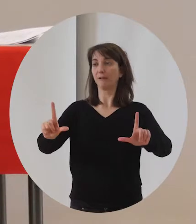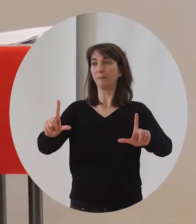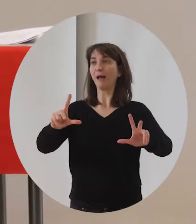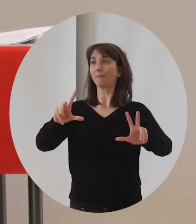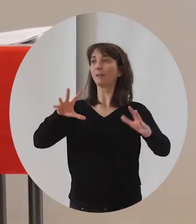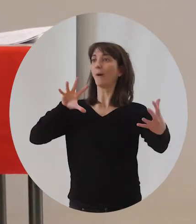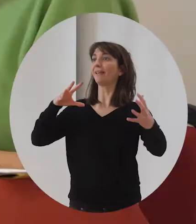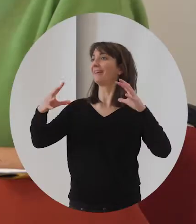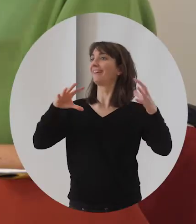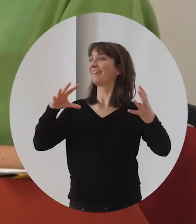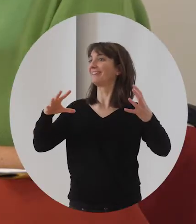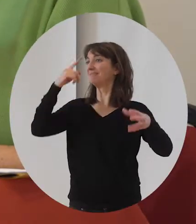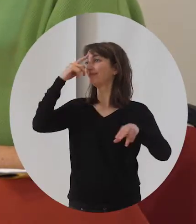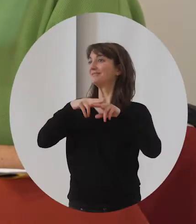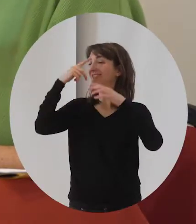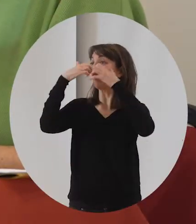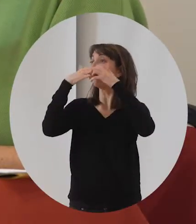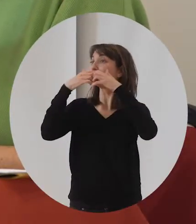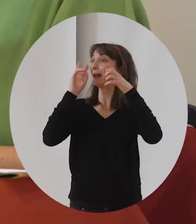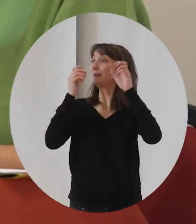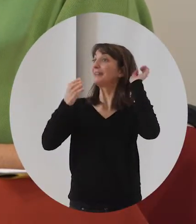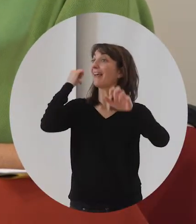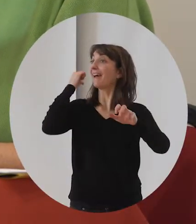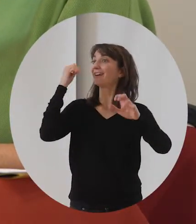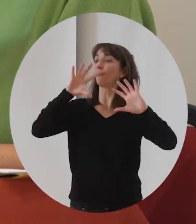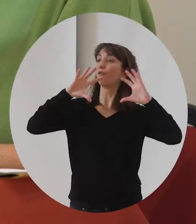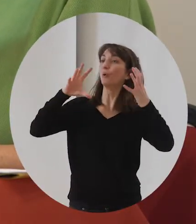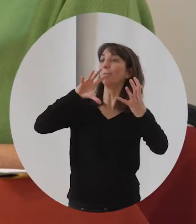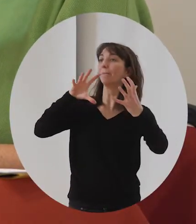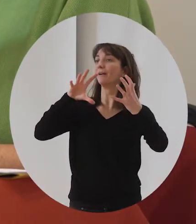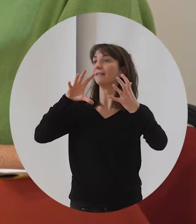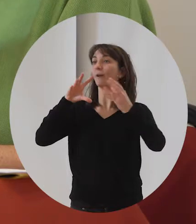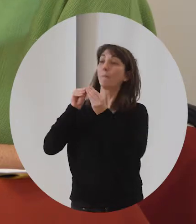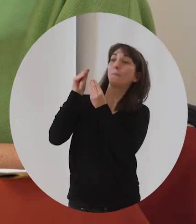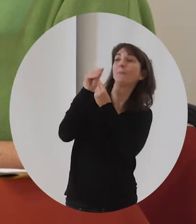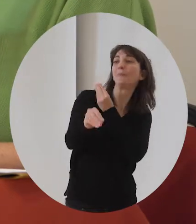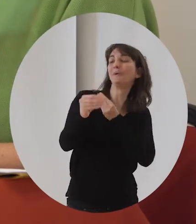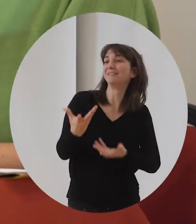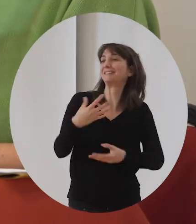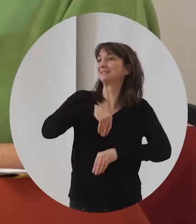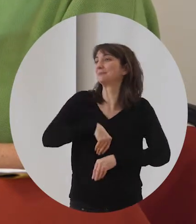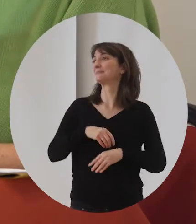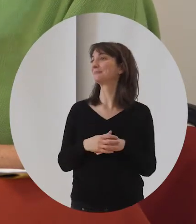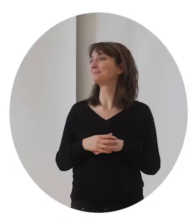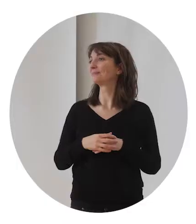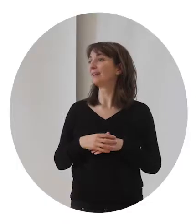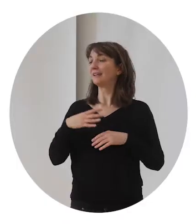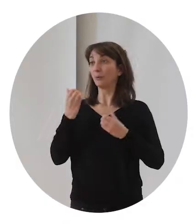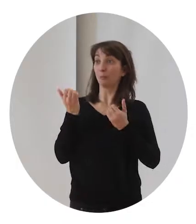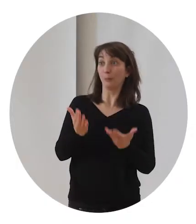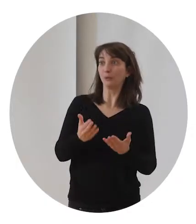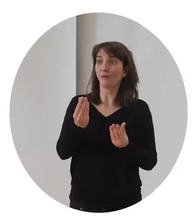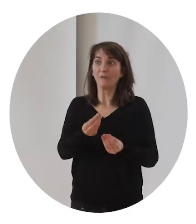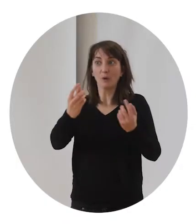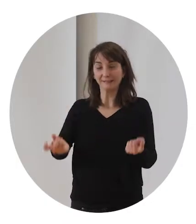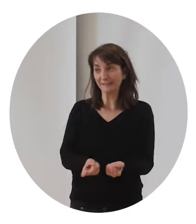3D. Et ça a de l'importance pour la construction de l'espace et des volumes et de la 3D. Et donc, il y a plein d'exercices